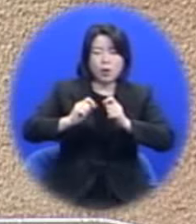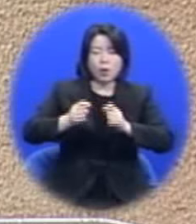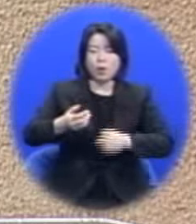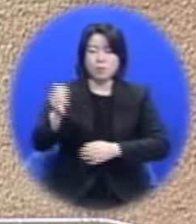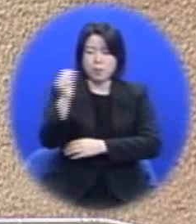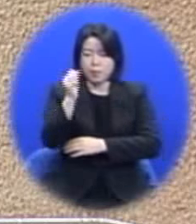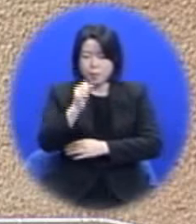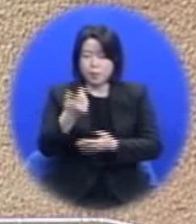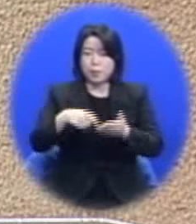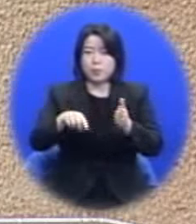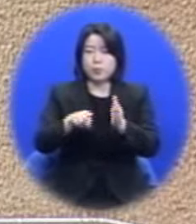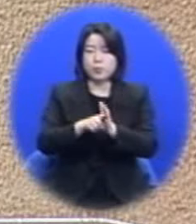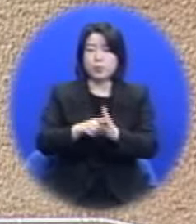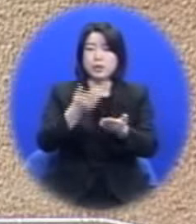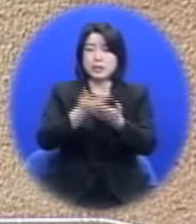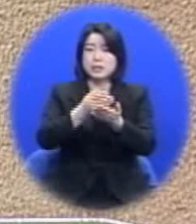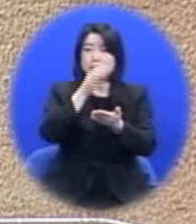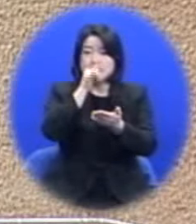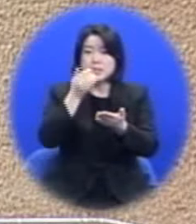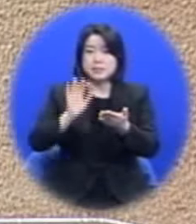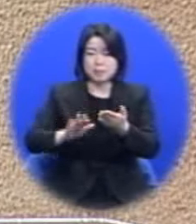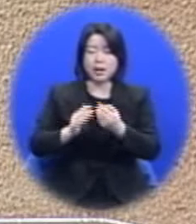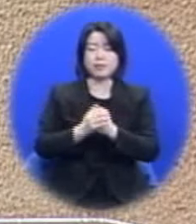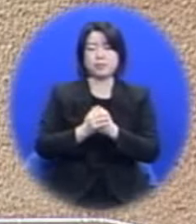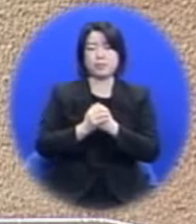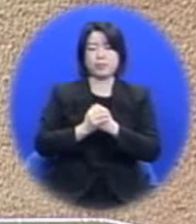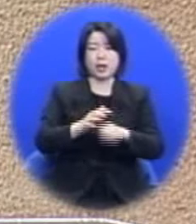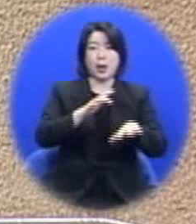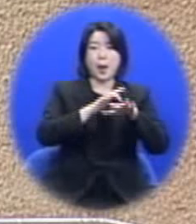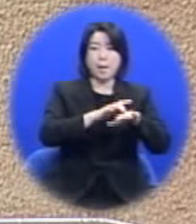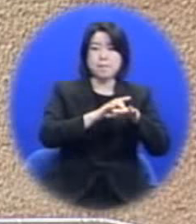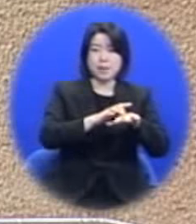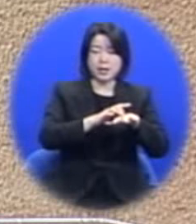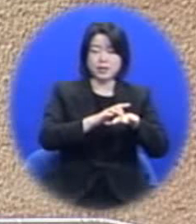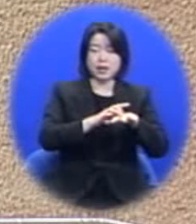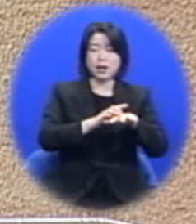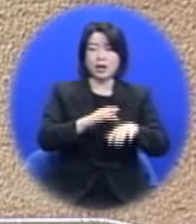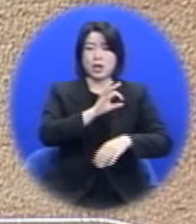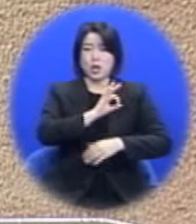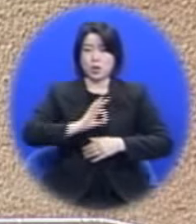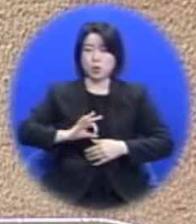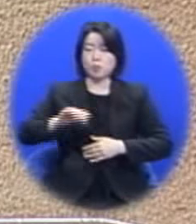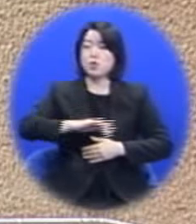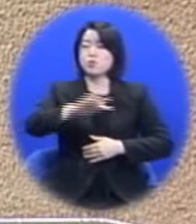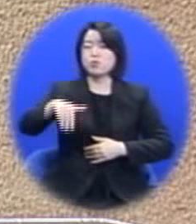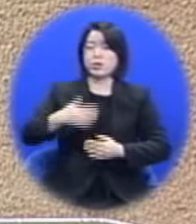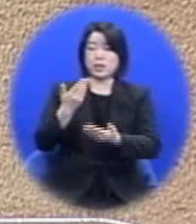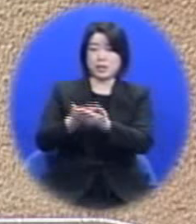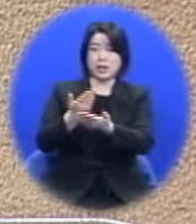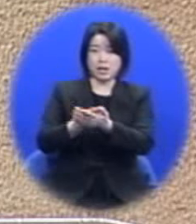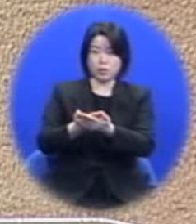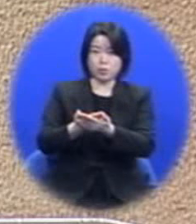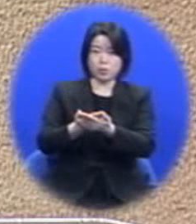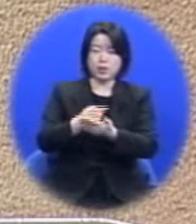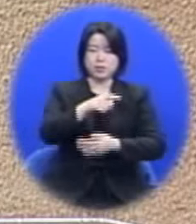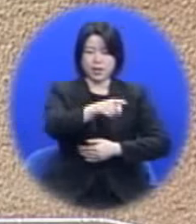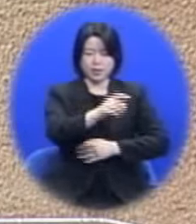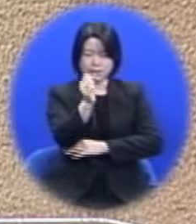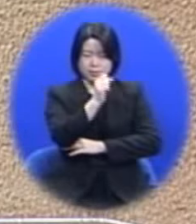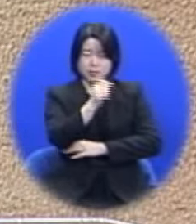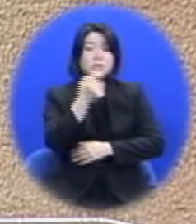욥에게 마귀가 하나님에게 가서 욥을 요구했어요. 욥을 우리에게 넘겨 달라고 내가 한번 손대